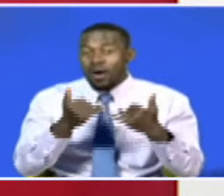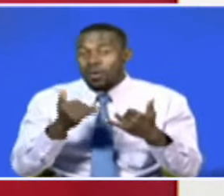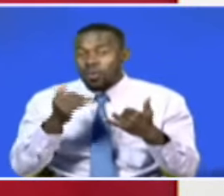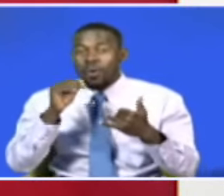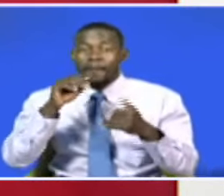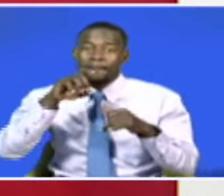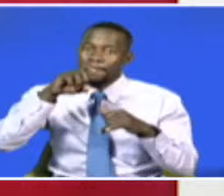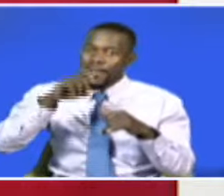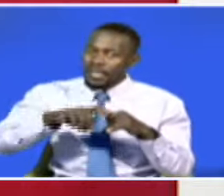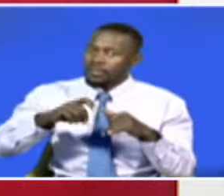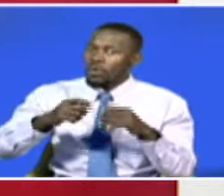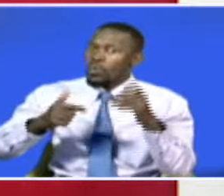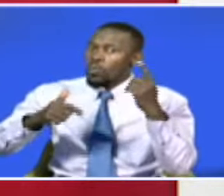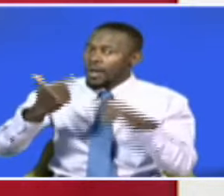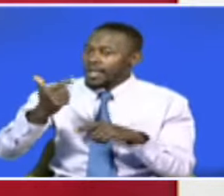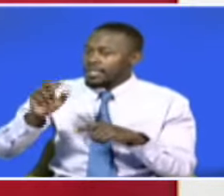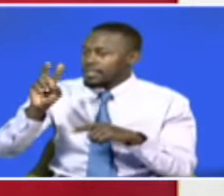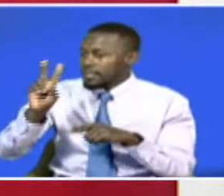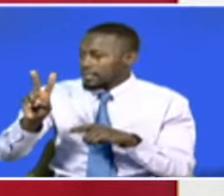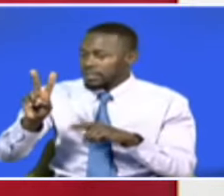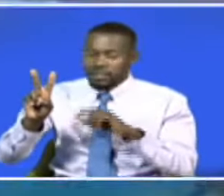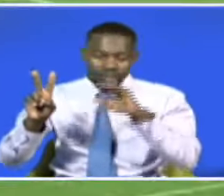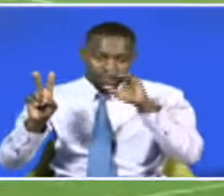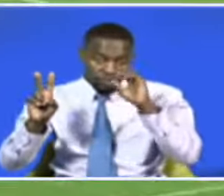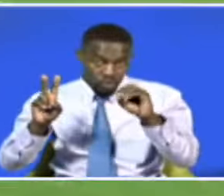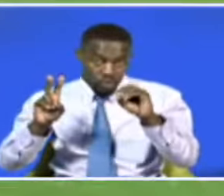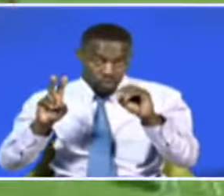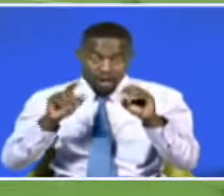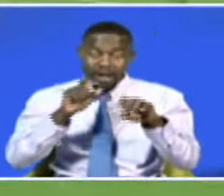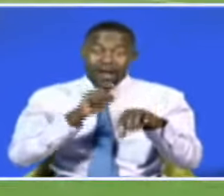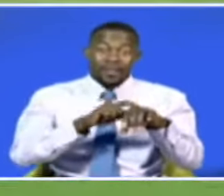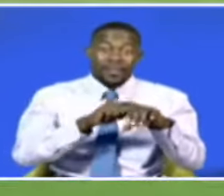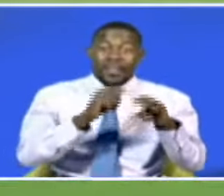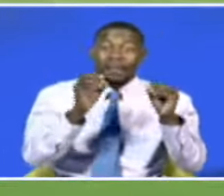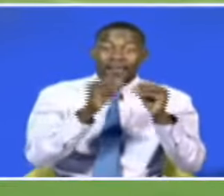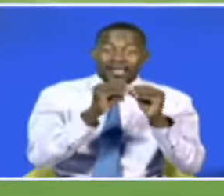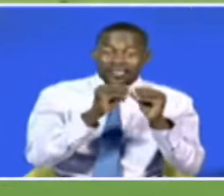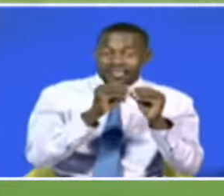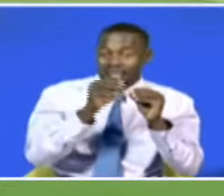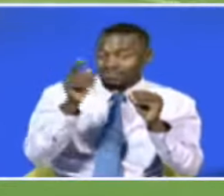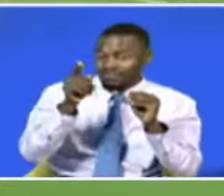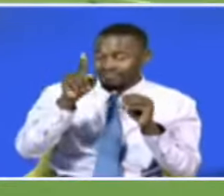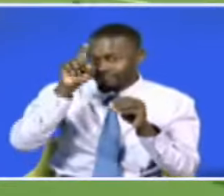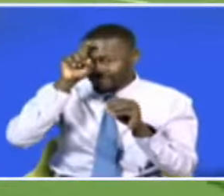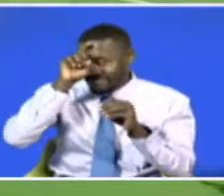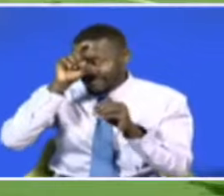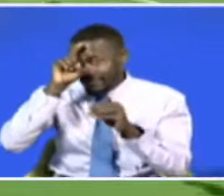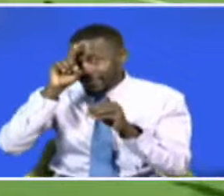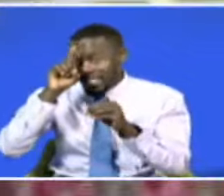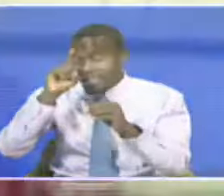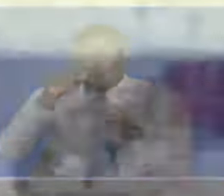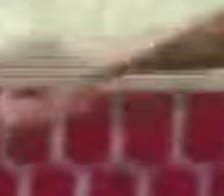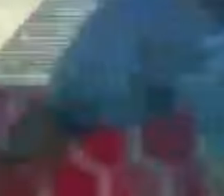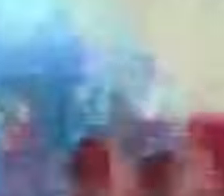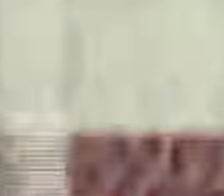watahitaji ushindi wa mabao mawili kwa nunge katika mechi ya mkondo wa pili wakiwa ugenini kule Misri.